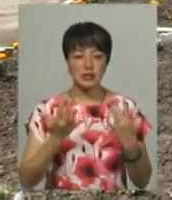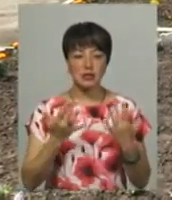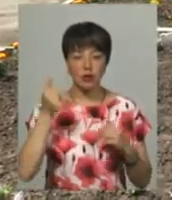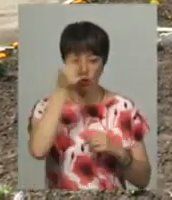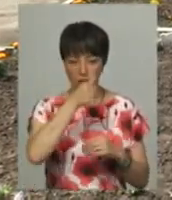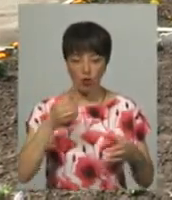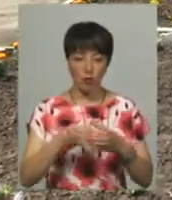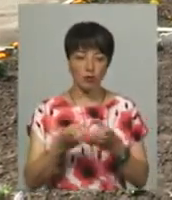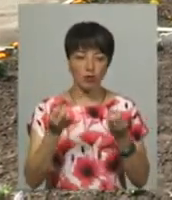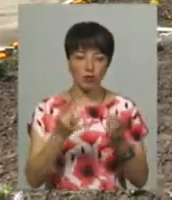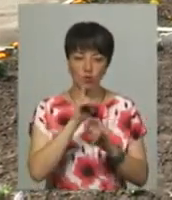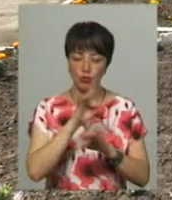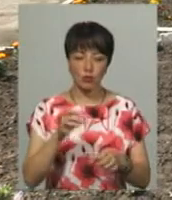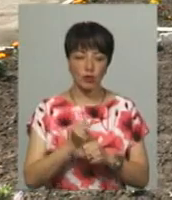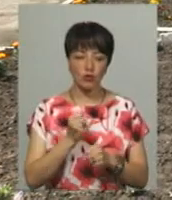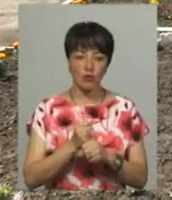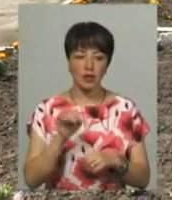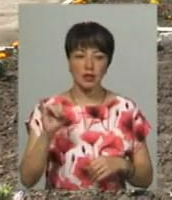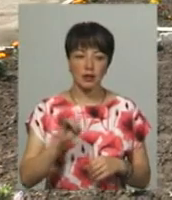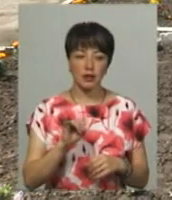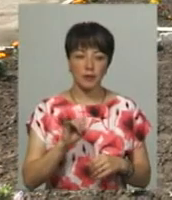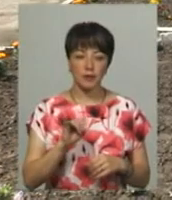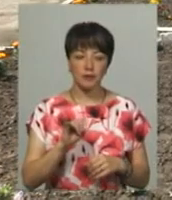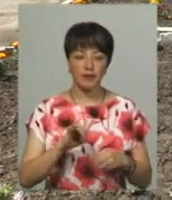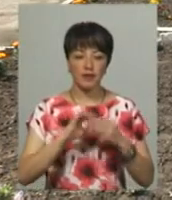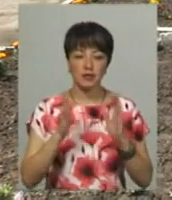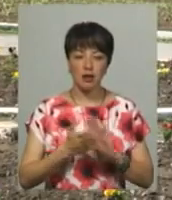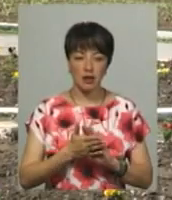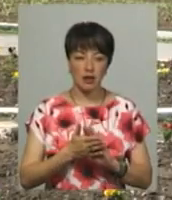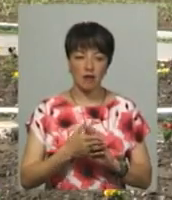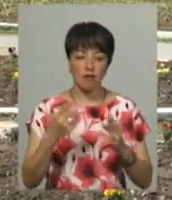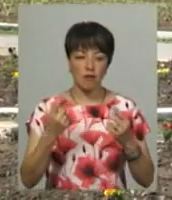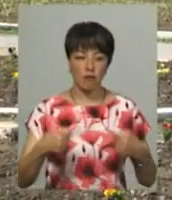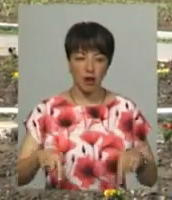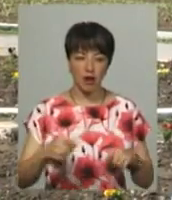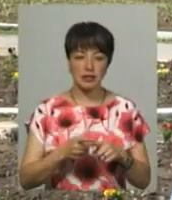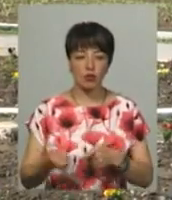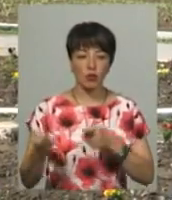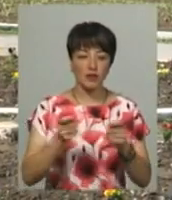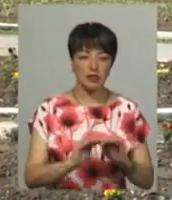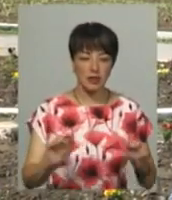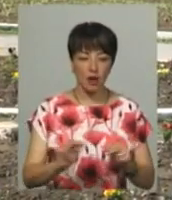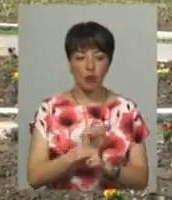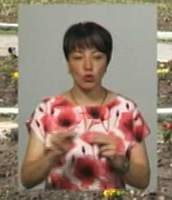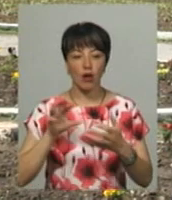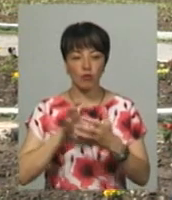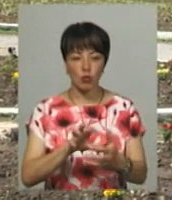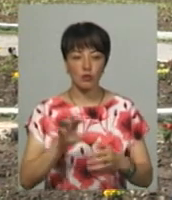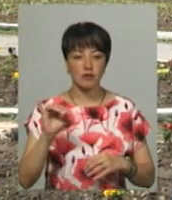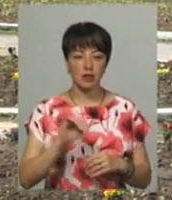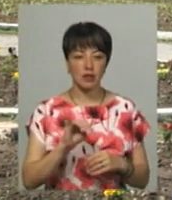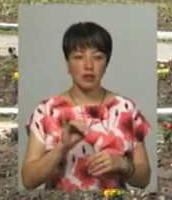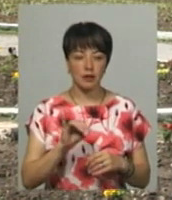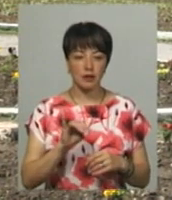років громада просто не буде працювати і ну, взагалі вмирає. Це і довіз дітей, і ремонт автобусів,